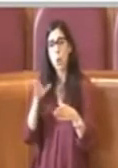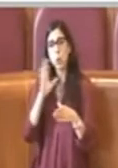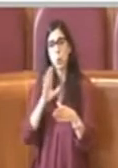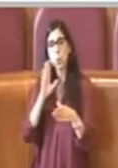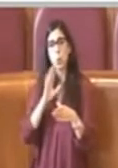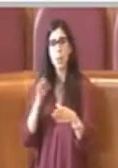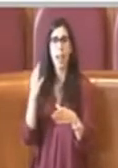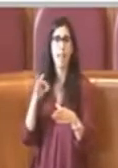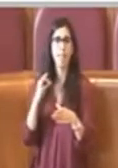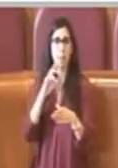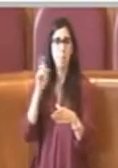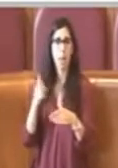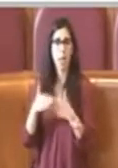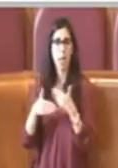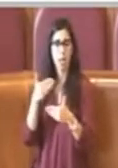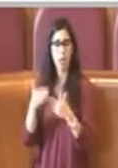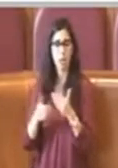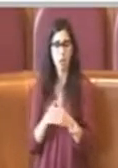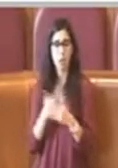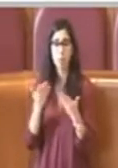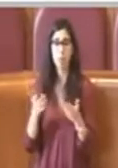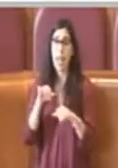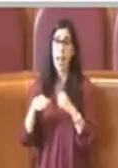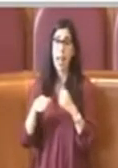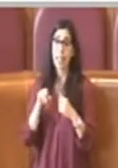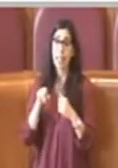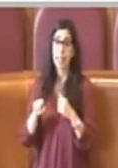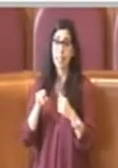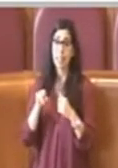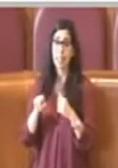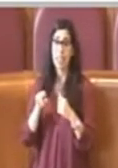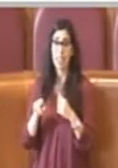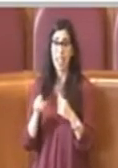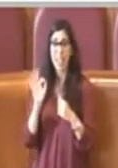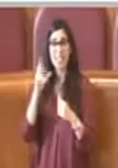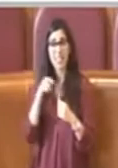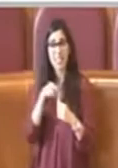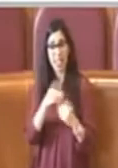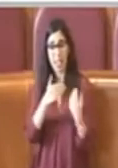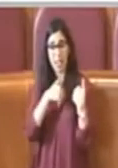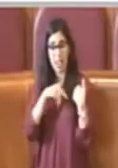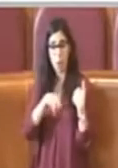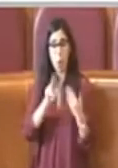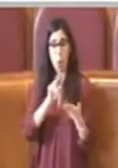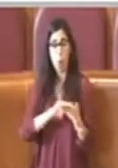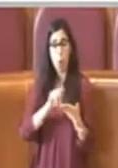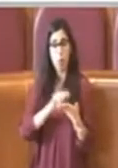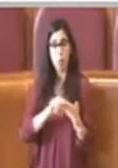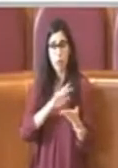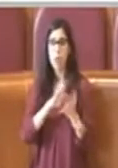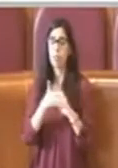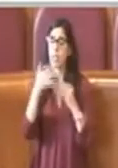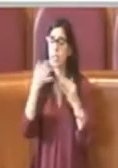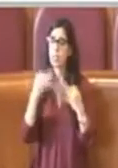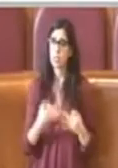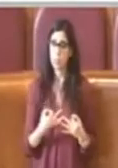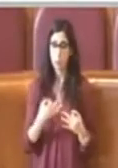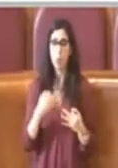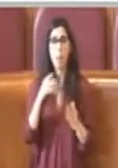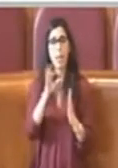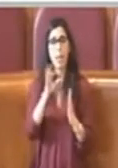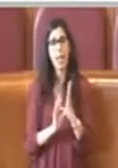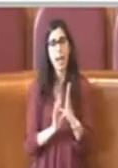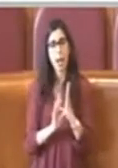Di fatto, queste attività messe in capo all'ufficio sono sicuramente garanzia di trasparenza nonché di applicazione del